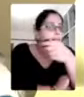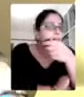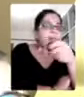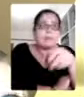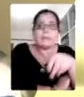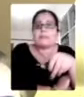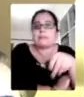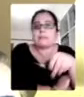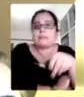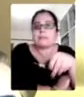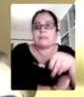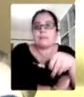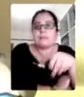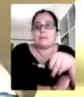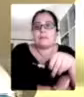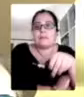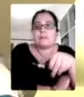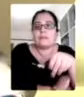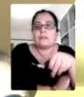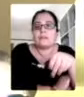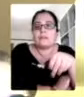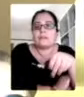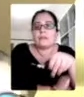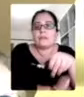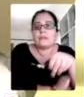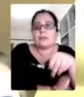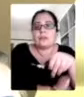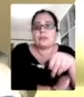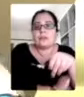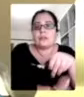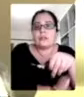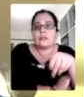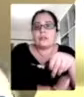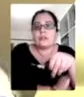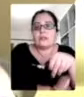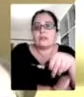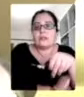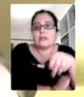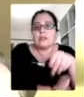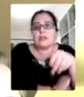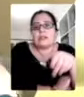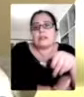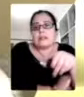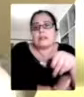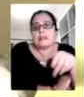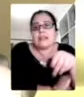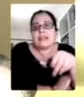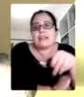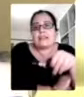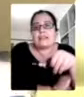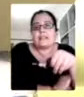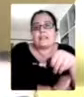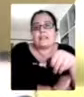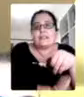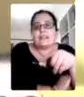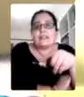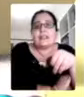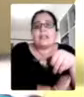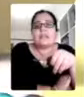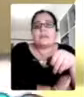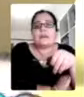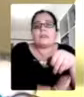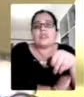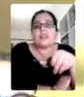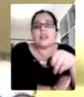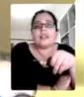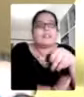kadar herhalde bu grupta şu yayını seyreden çok büyük bir insan eğer biraz pipo içiyorsa Şahin sayesinde içiyordur. Hiçbir şey bulunmuyordu. Tabii ki yani. Tabii ki yani.